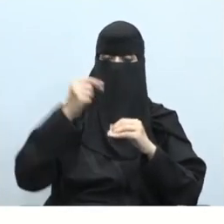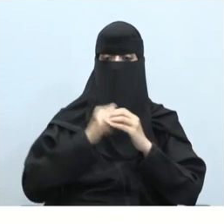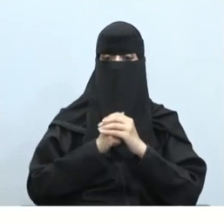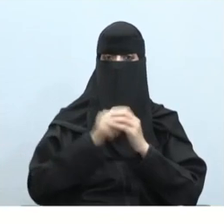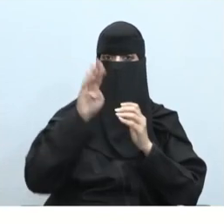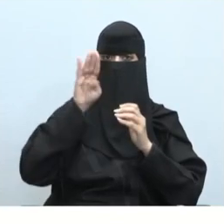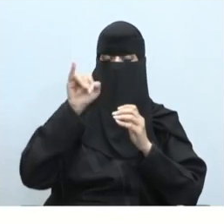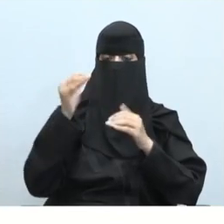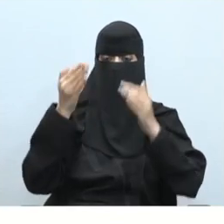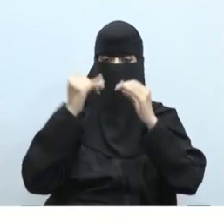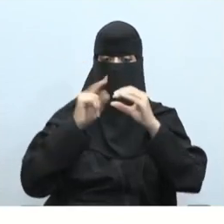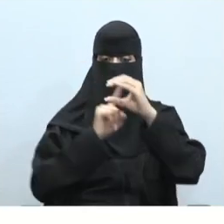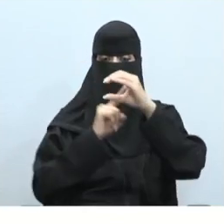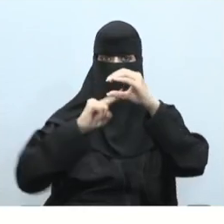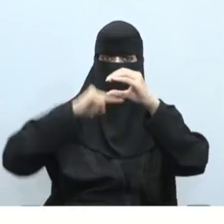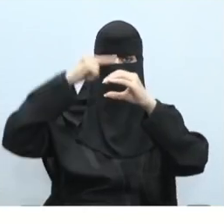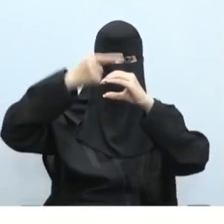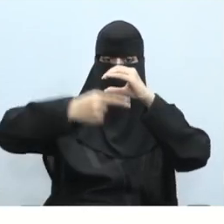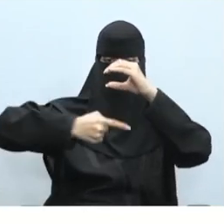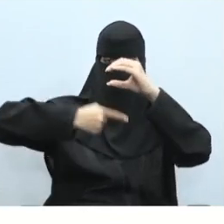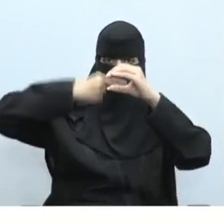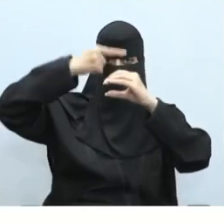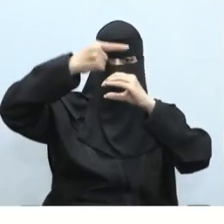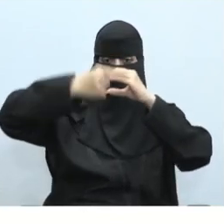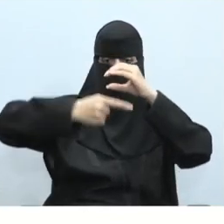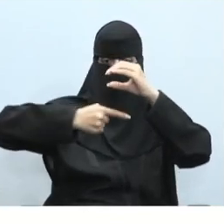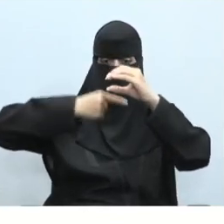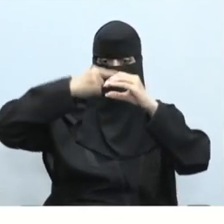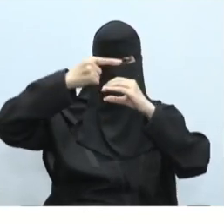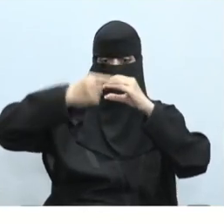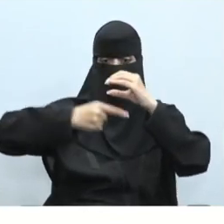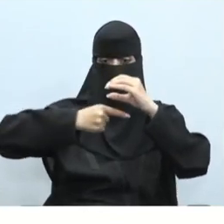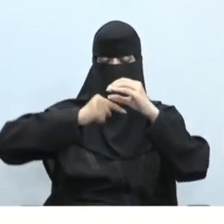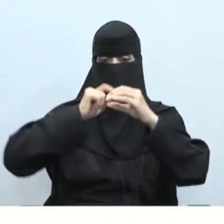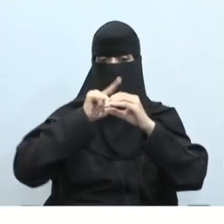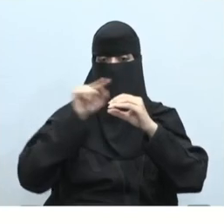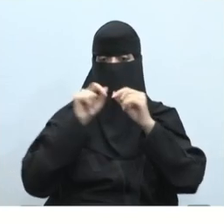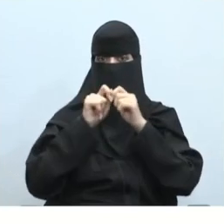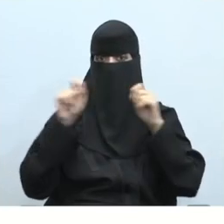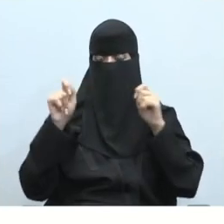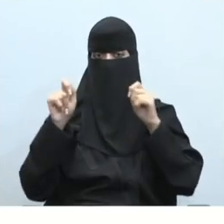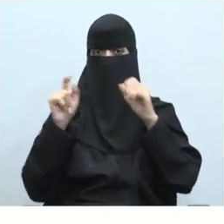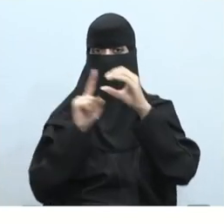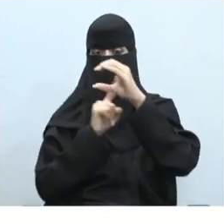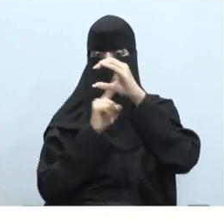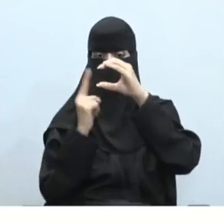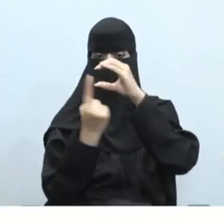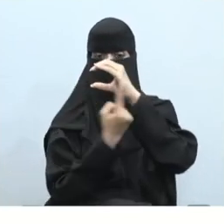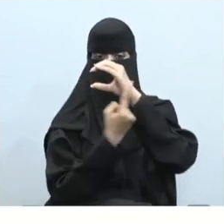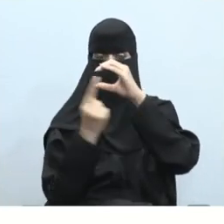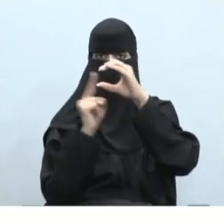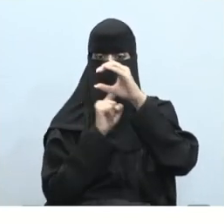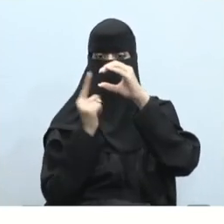ننتقل الى المحيط الاستوائي اي دائره خط الاستواء اطول من المحيط القطبي